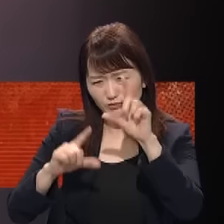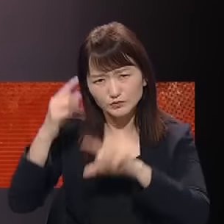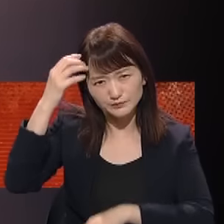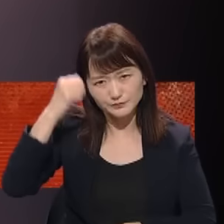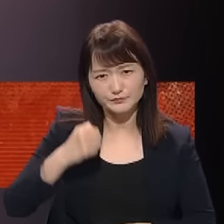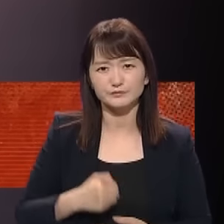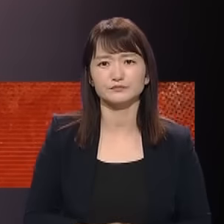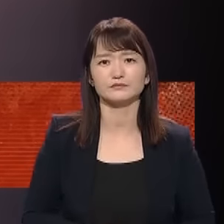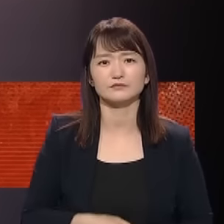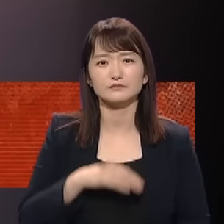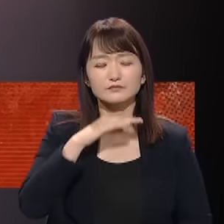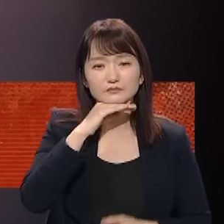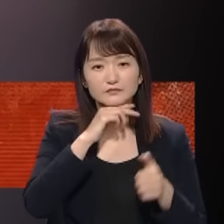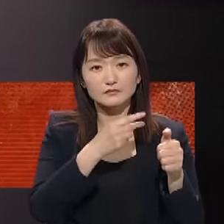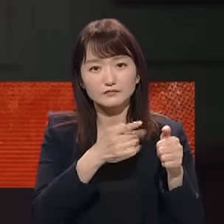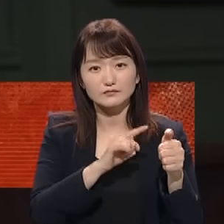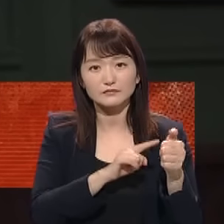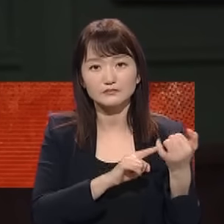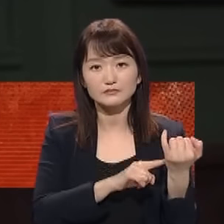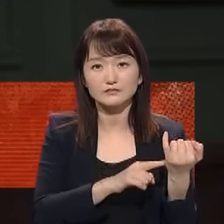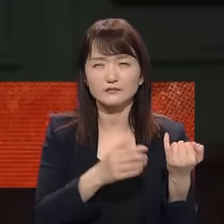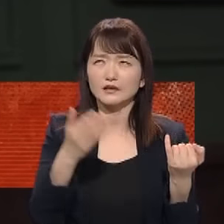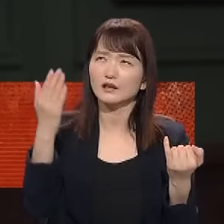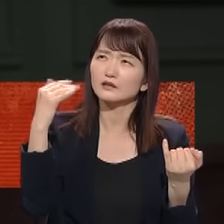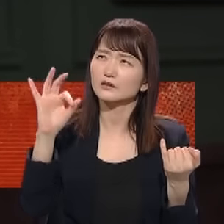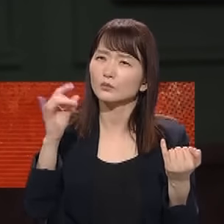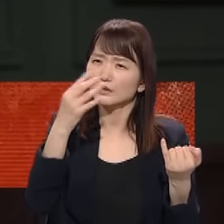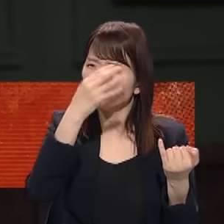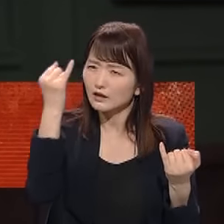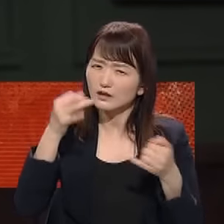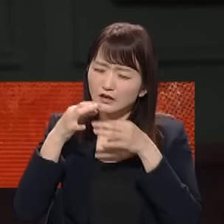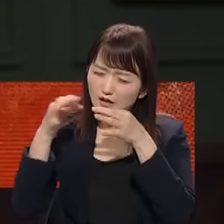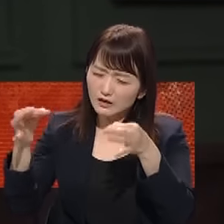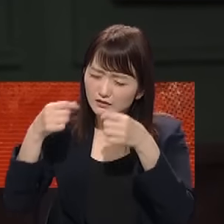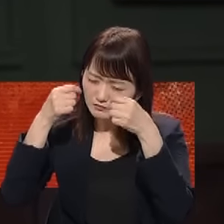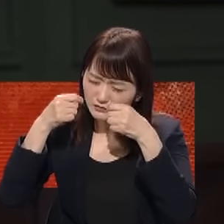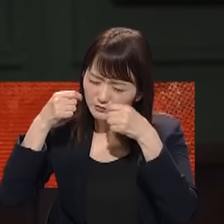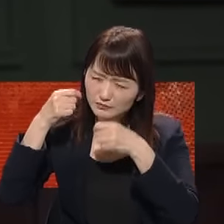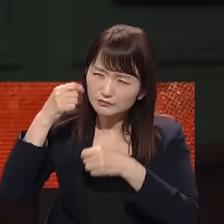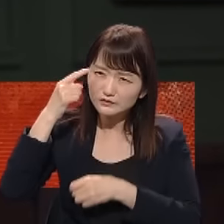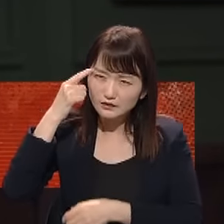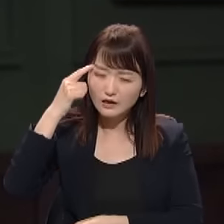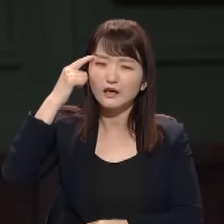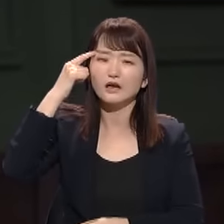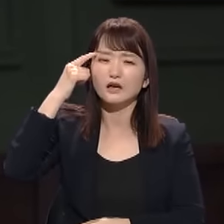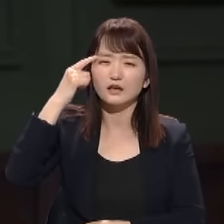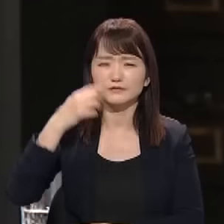했습니다. 또 50대가 된 지금도 그때 외할머니의 울부짖음이 떠올라서 괴롭다고 전했습니다.